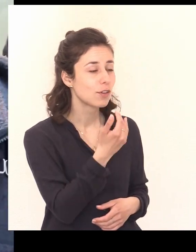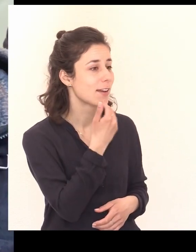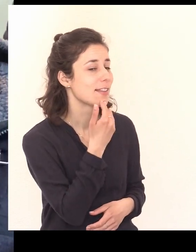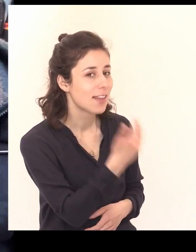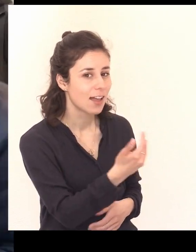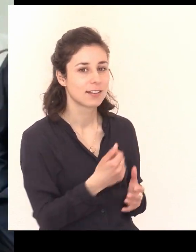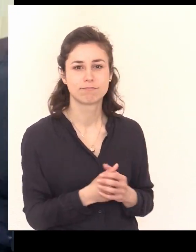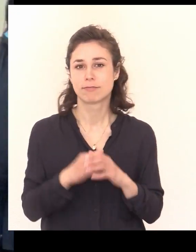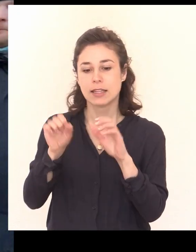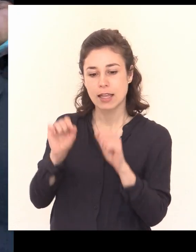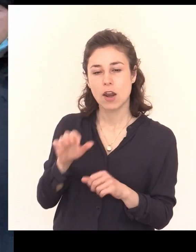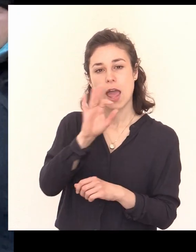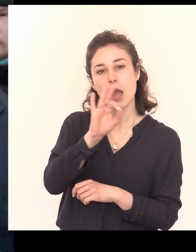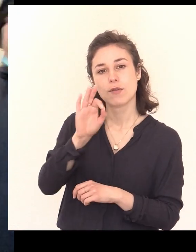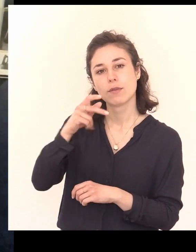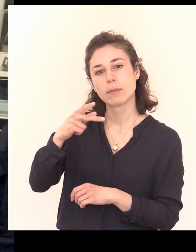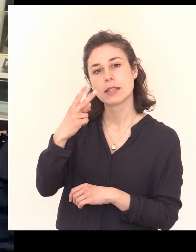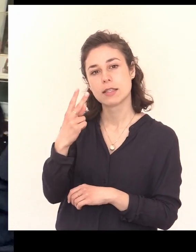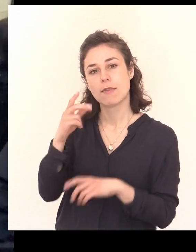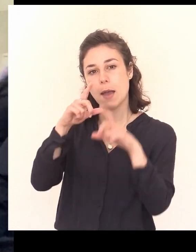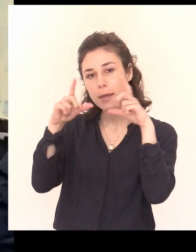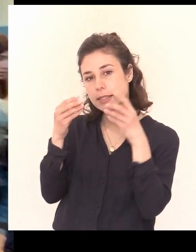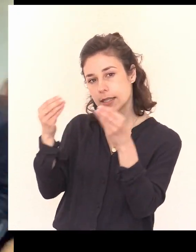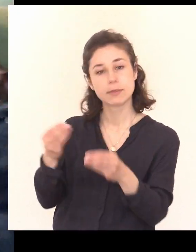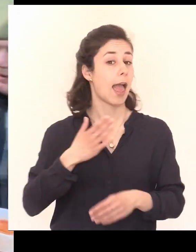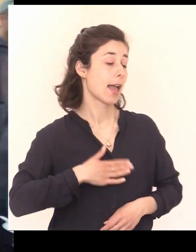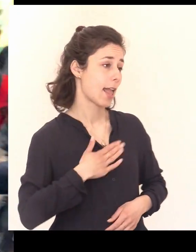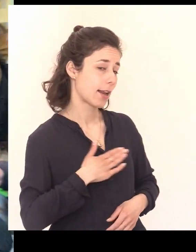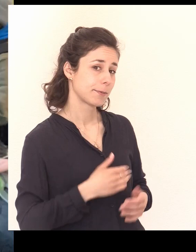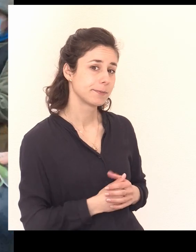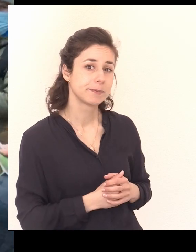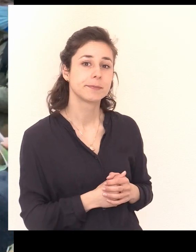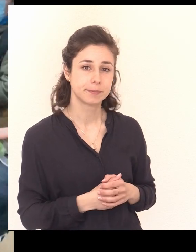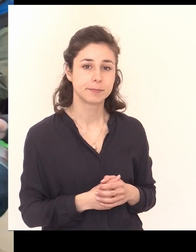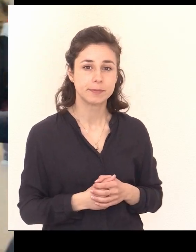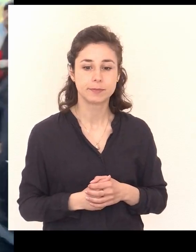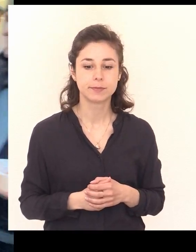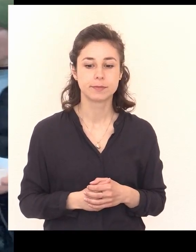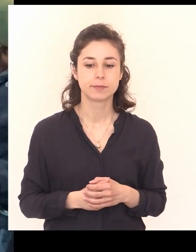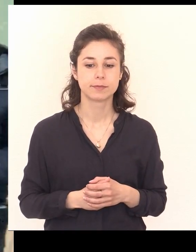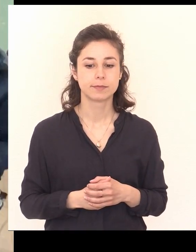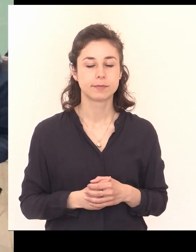Eine Decke, das ist eine Decke? Schön. Ich bedanke mich recht herzlich. Ja, kann ich dir eine FFP2-Maske auch dazu geben? Gerne.